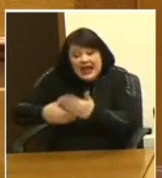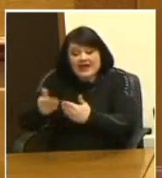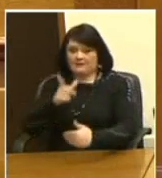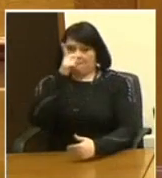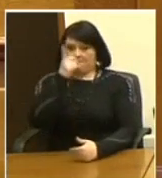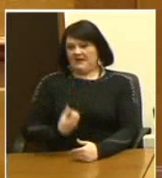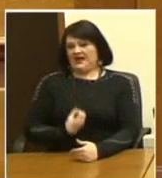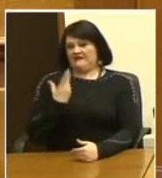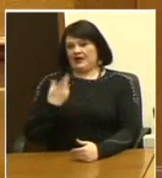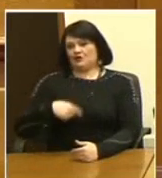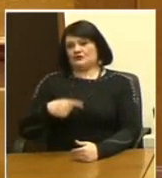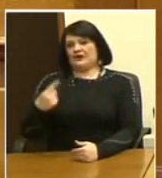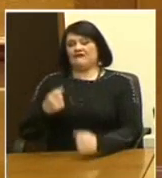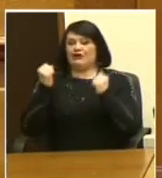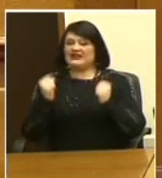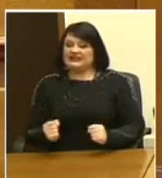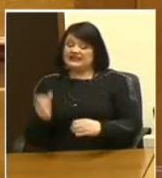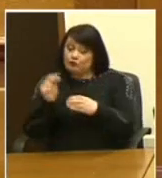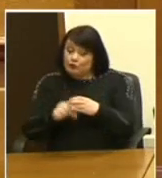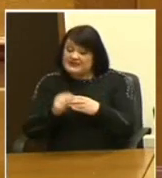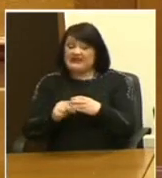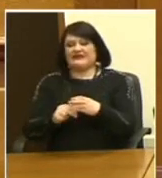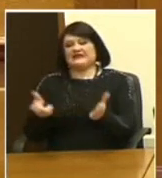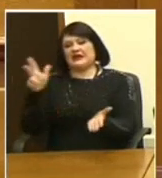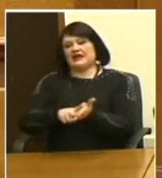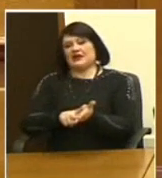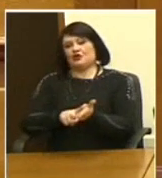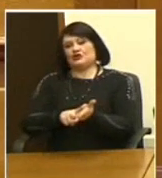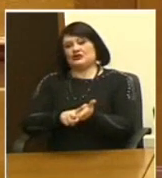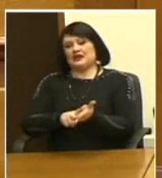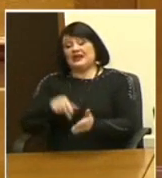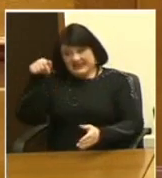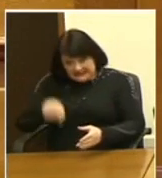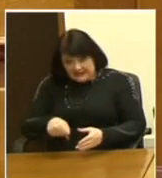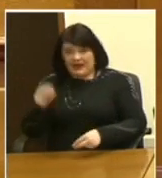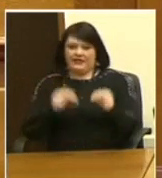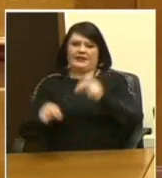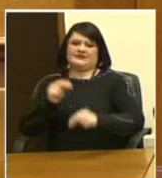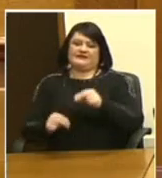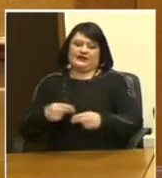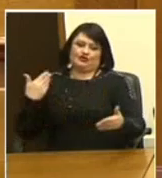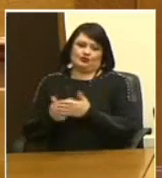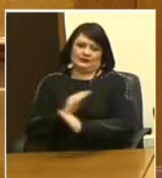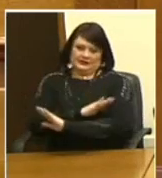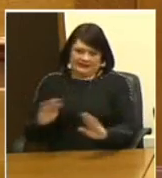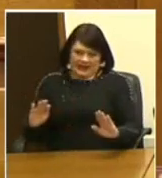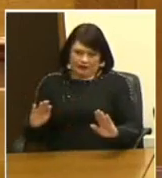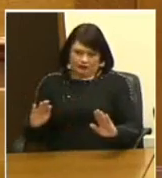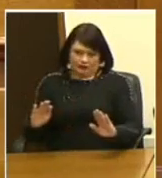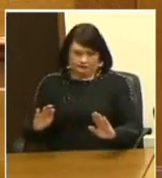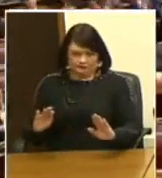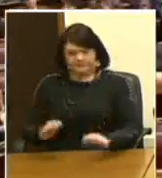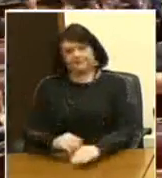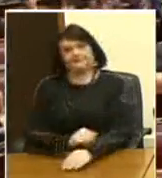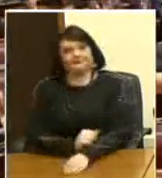για τη στάση των βουλευτών που ψήφισαν την κύρωση της συμφωνίας και αυτών που σήμερα θα ολοκληρώσουν αυτή την ιστορική προσπάθεια.